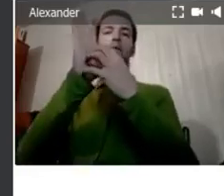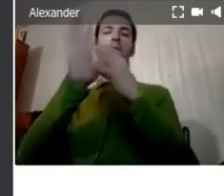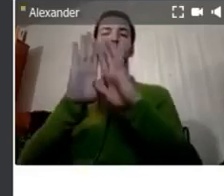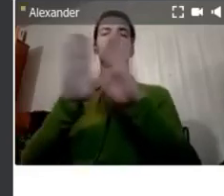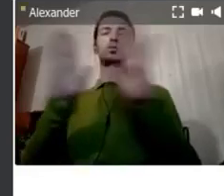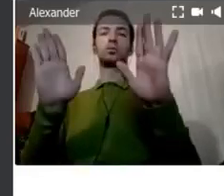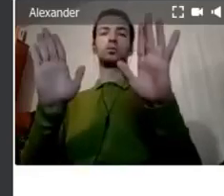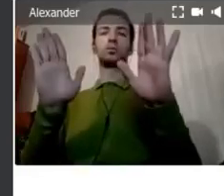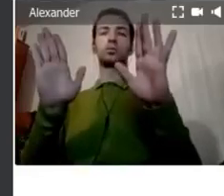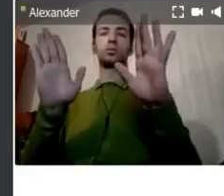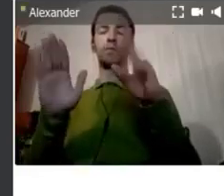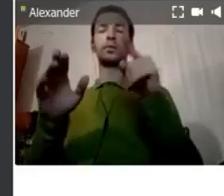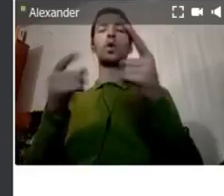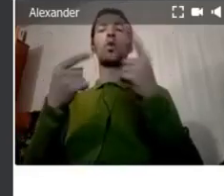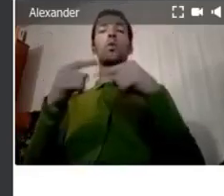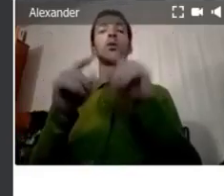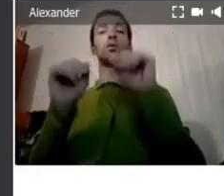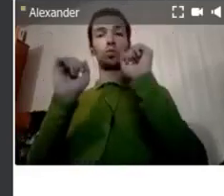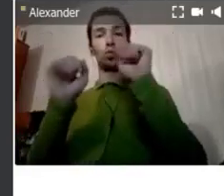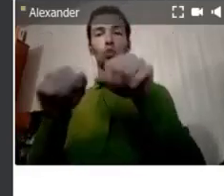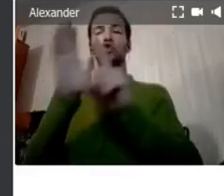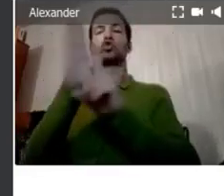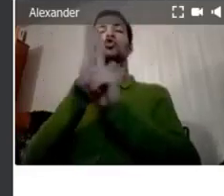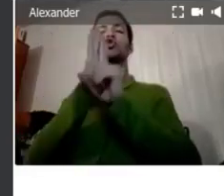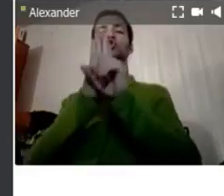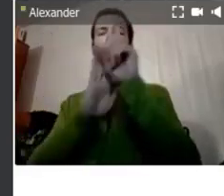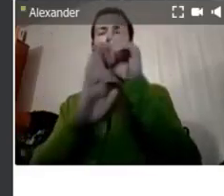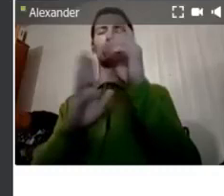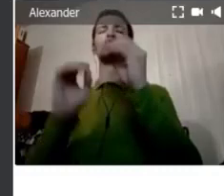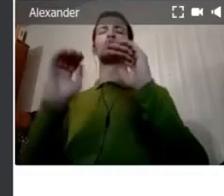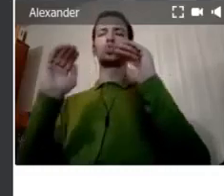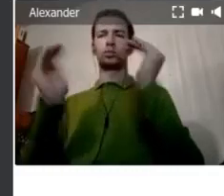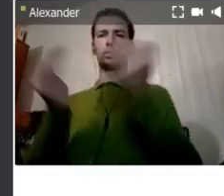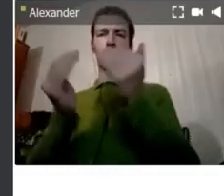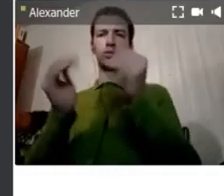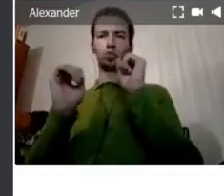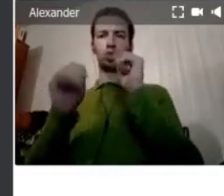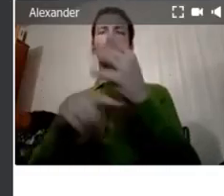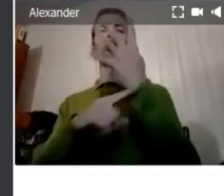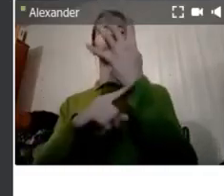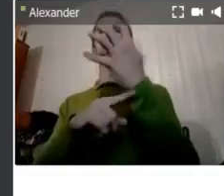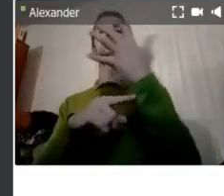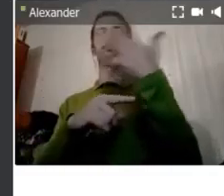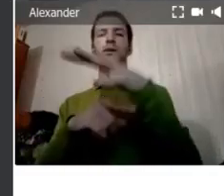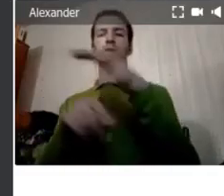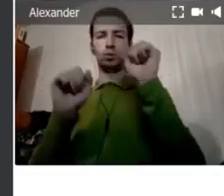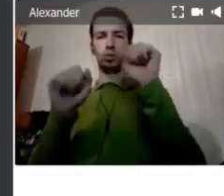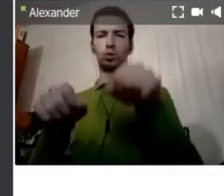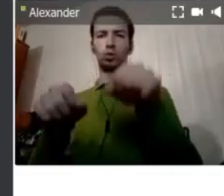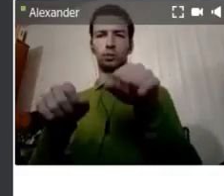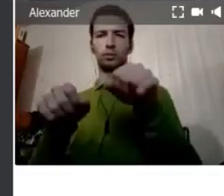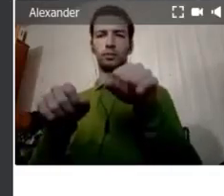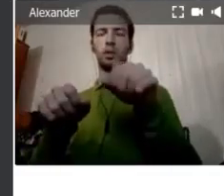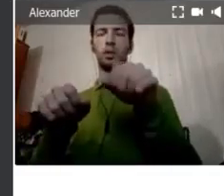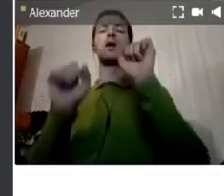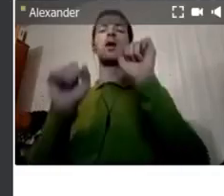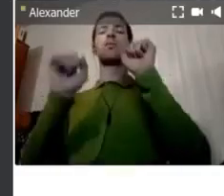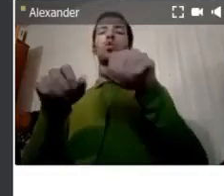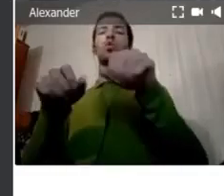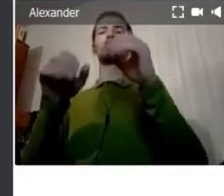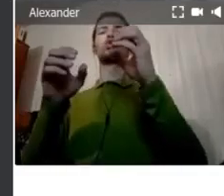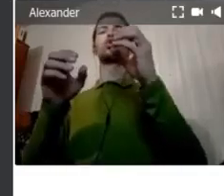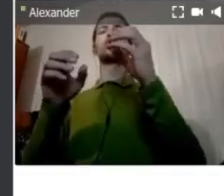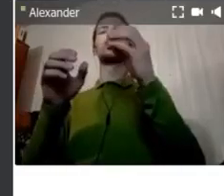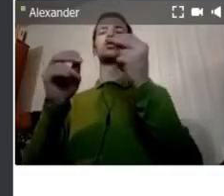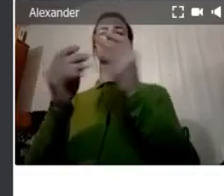нет никаких. У меня клиенты заходили в бизнес – покупали ценные бумаги на 40 тысяч евро. Вот. Но сейчас мы